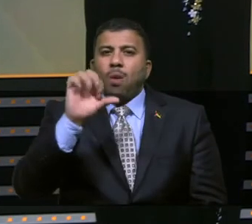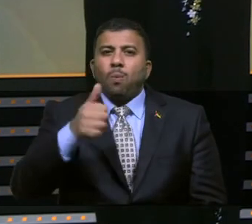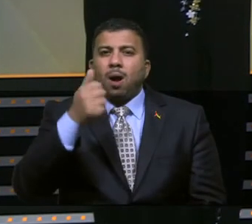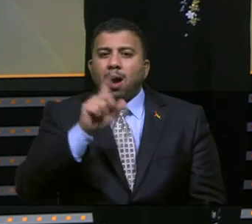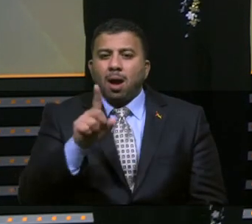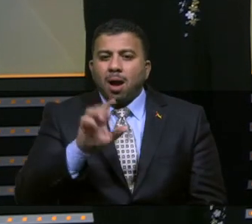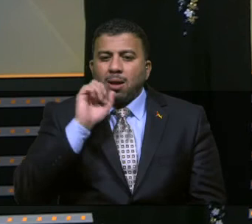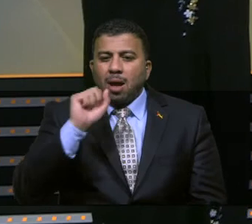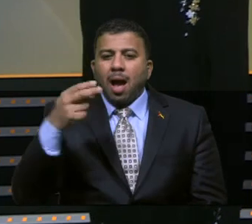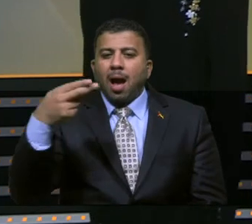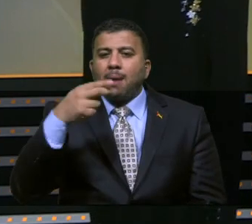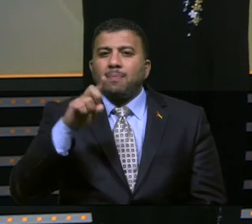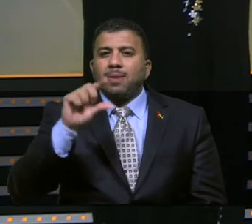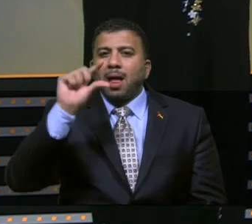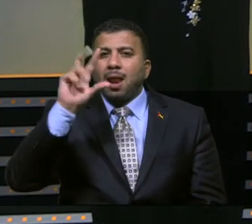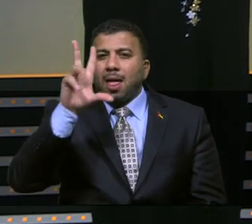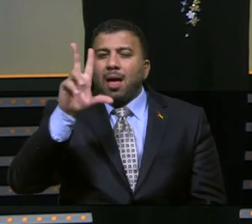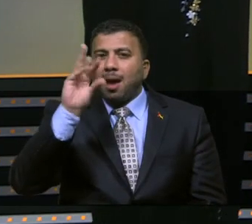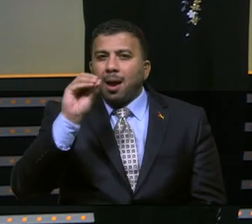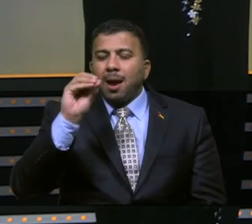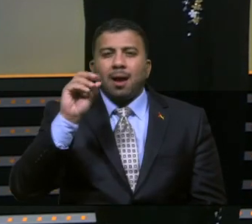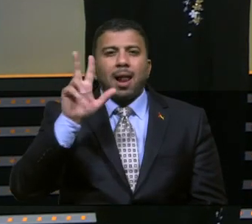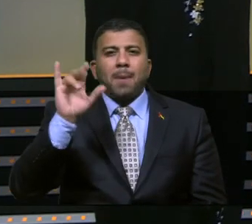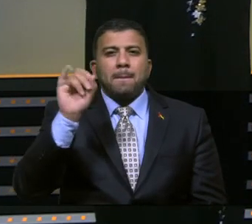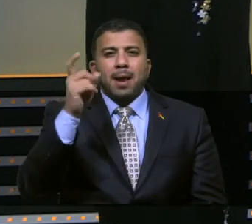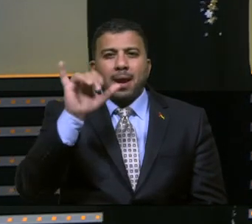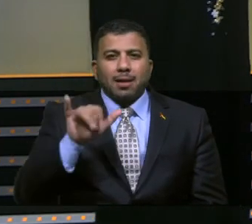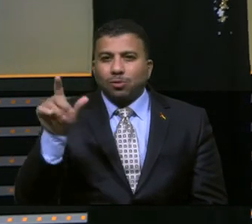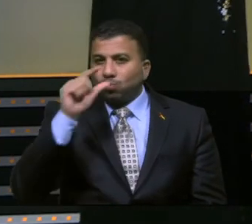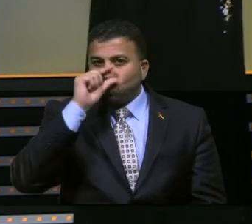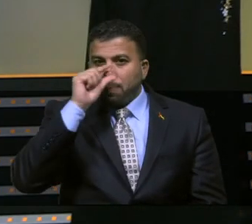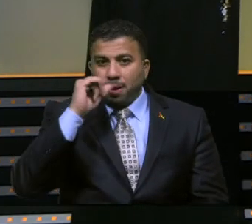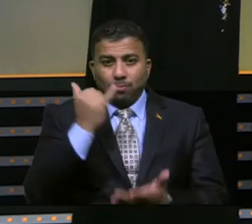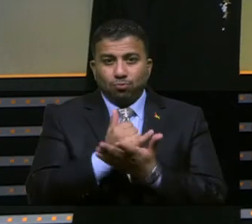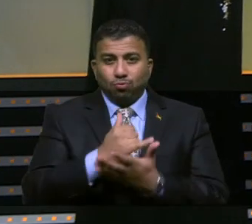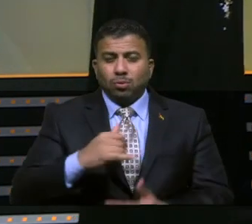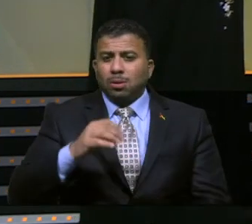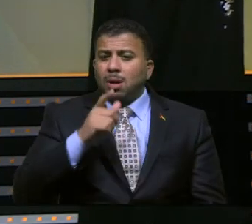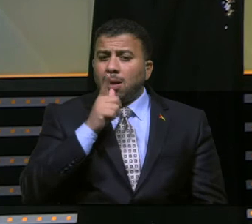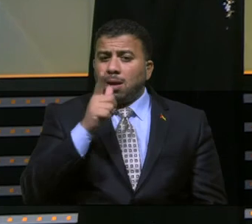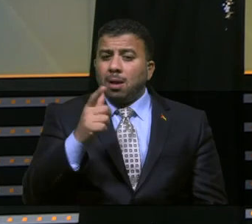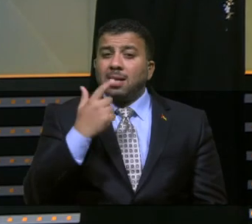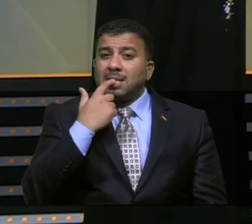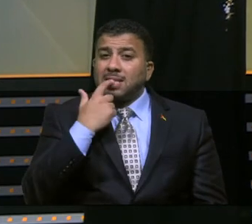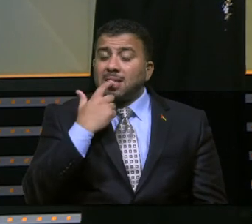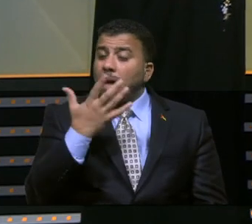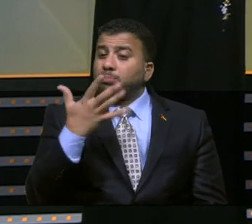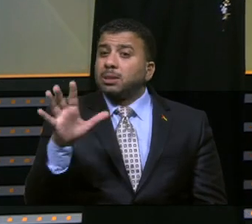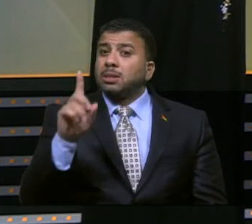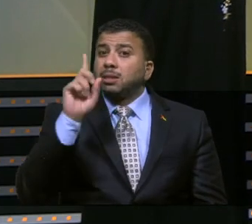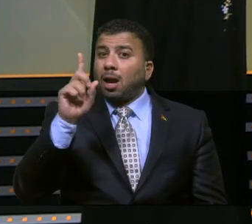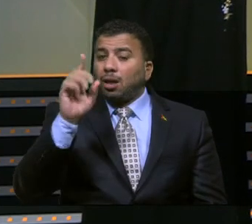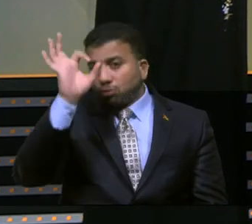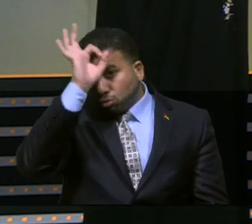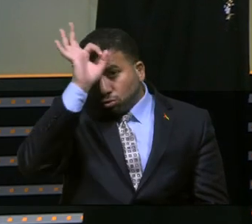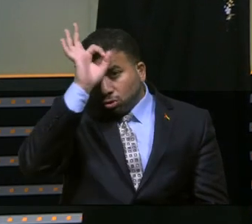عام شرطة دبي لنجاح مسيرة الشرطة، حيث قال: نصف قرن من مسيرة الشرطة الشارقة